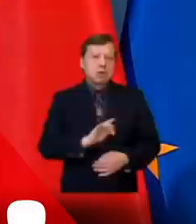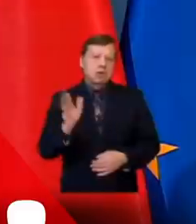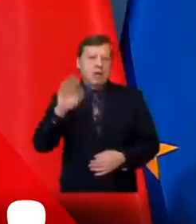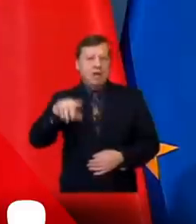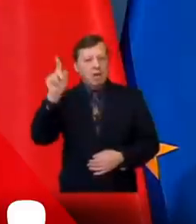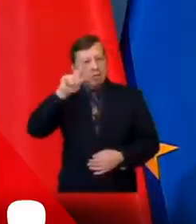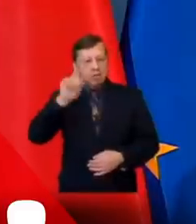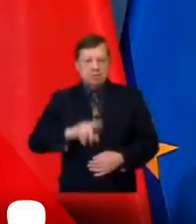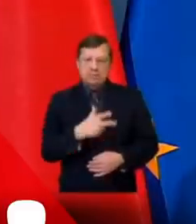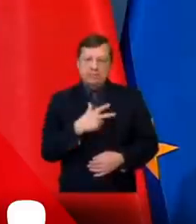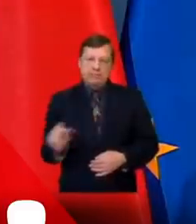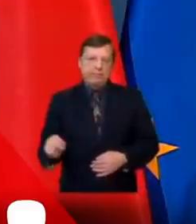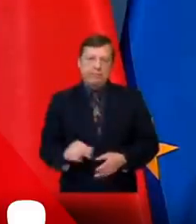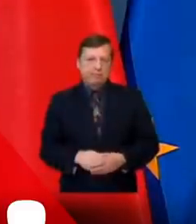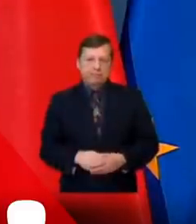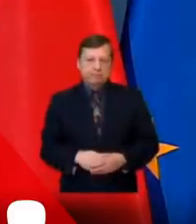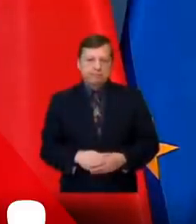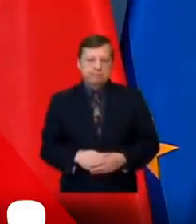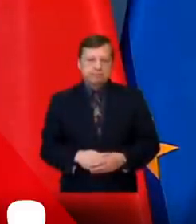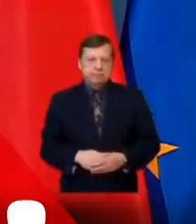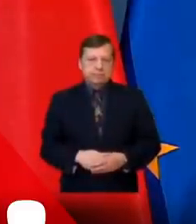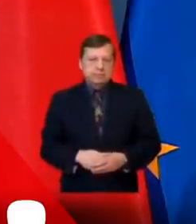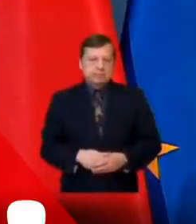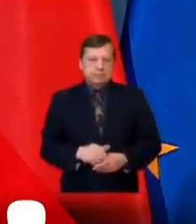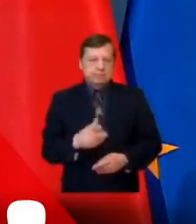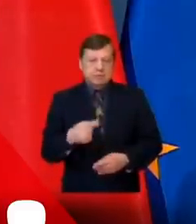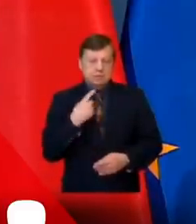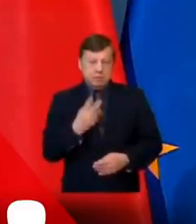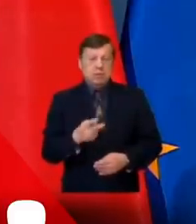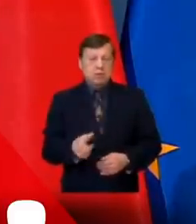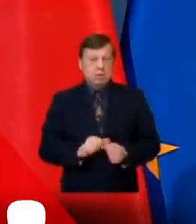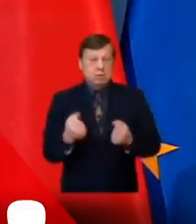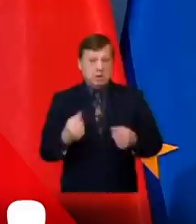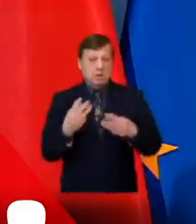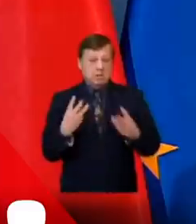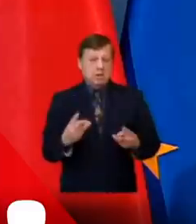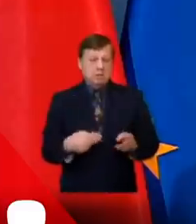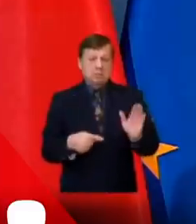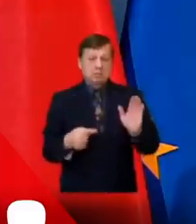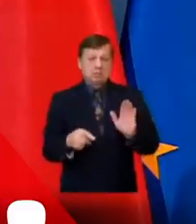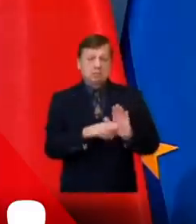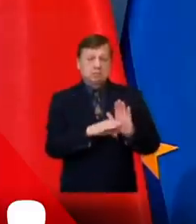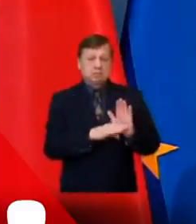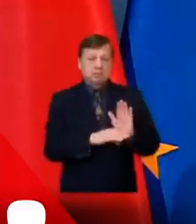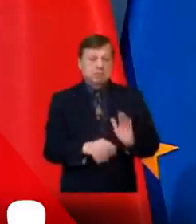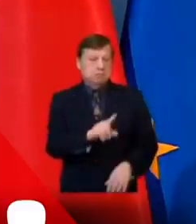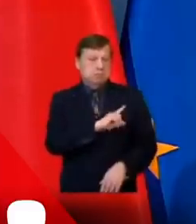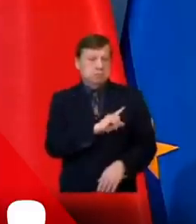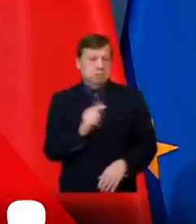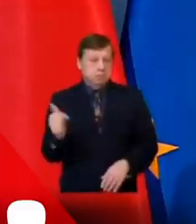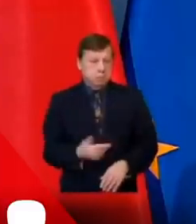szanowni państwo to pokazuje jak ważne jest nie tylko podporządkowanie się literze prawa